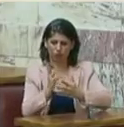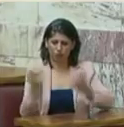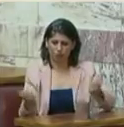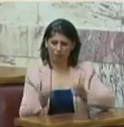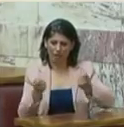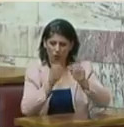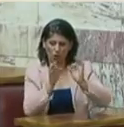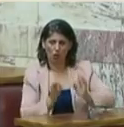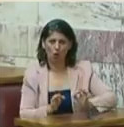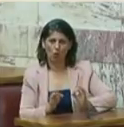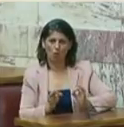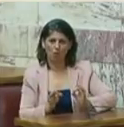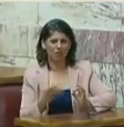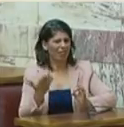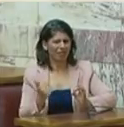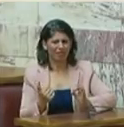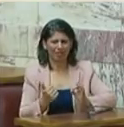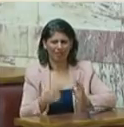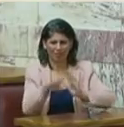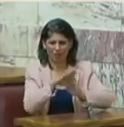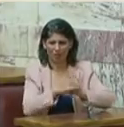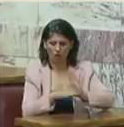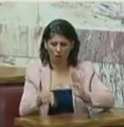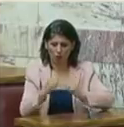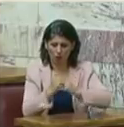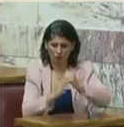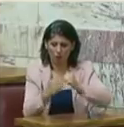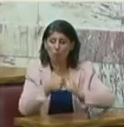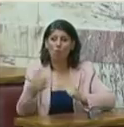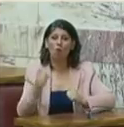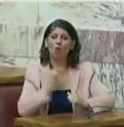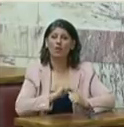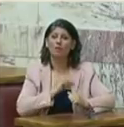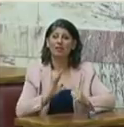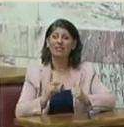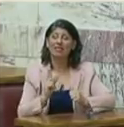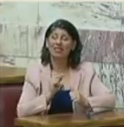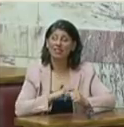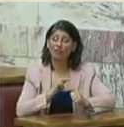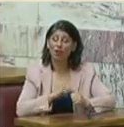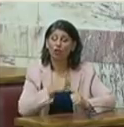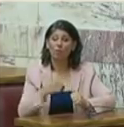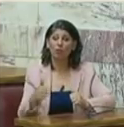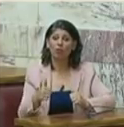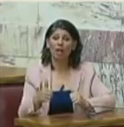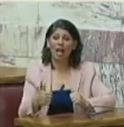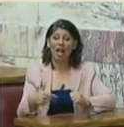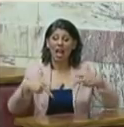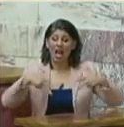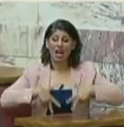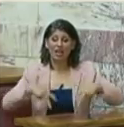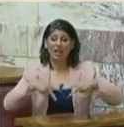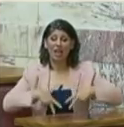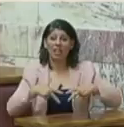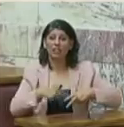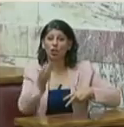δομήθηκε μόνο και μόνο για να εξυπηρετήσει τα συμφέροντα μιας κρατικοδίαιτης ολιγαρχίας